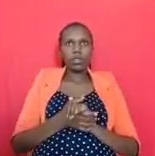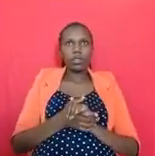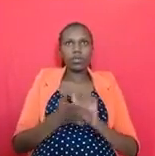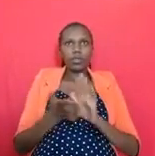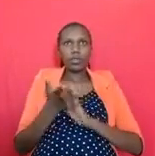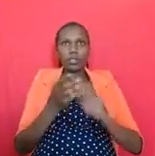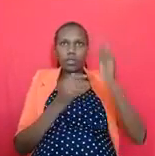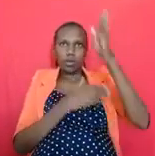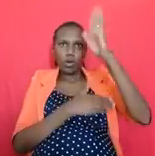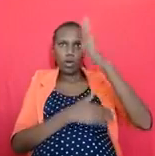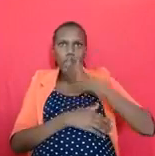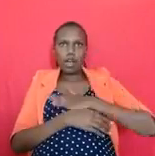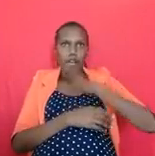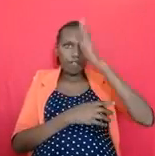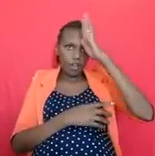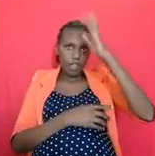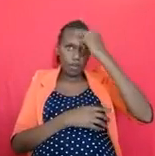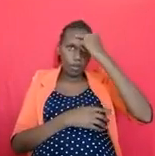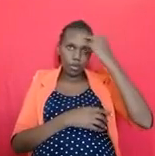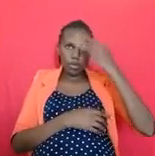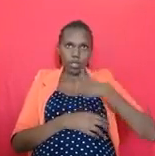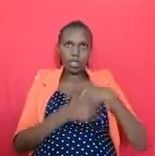Nitugathei Ngai mwathani witu.